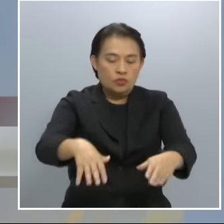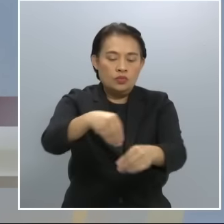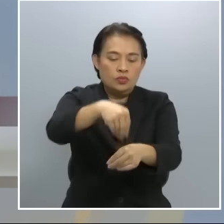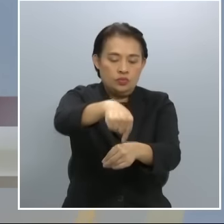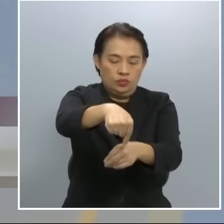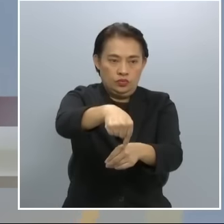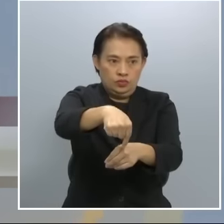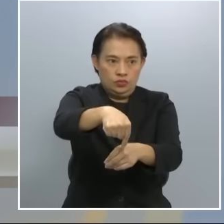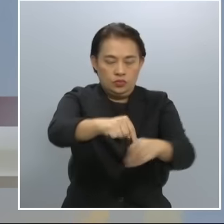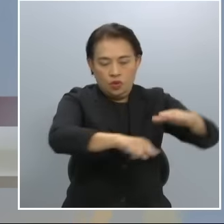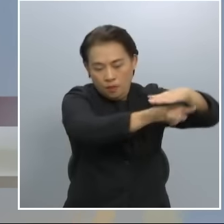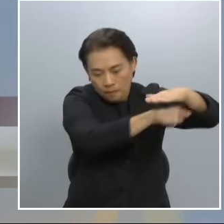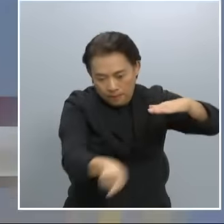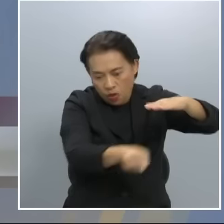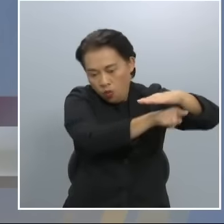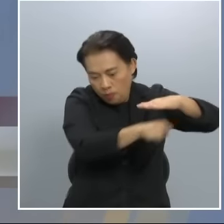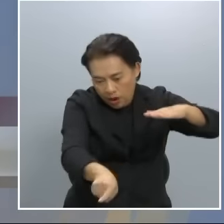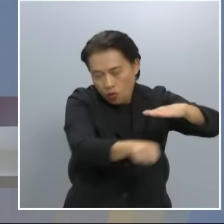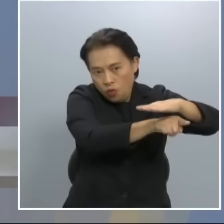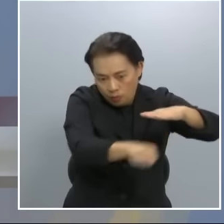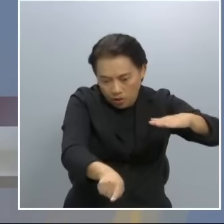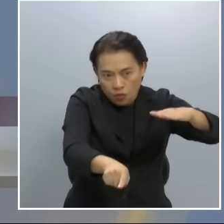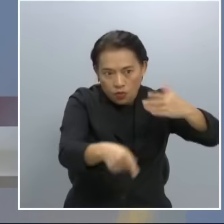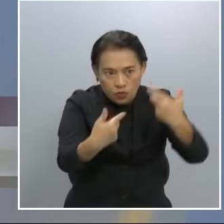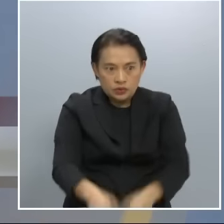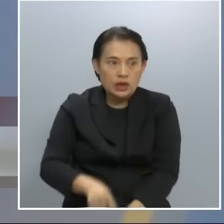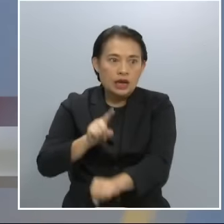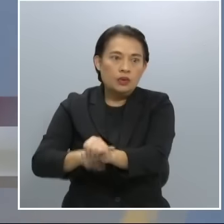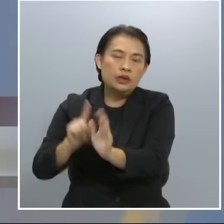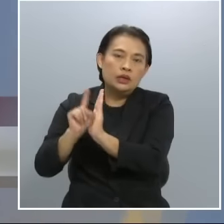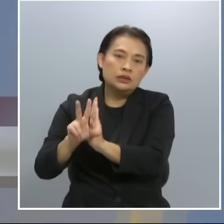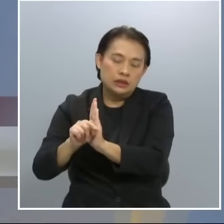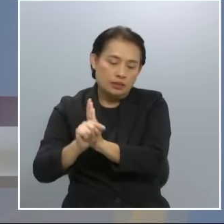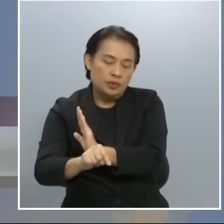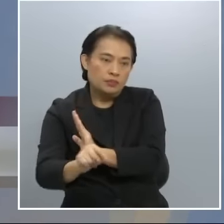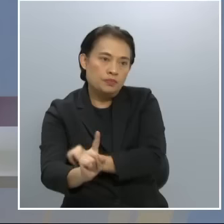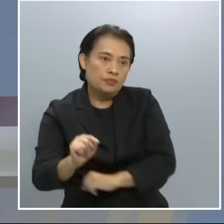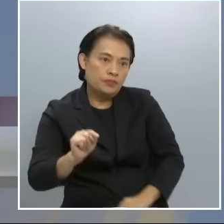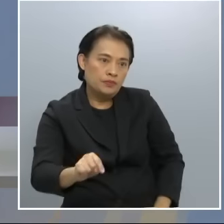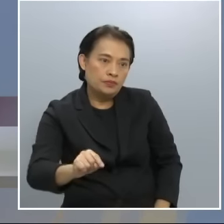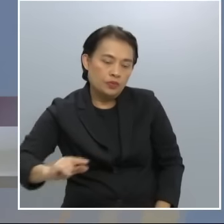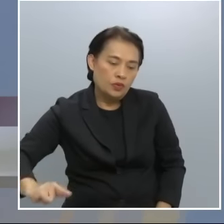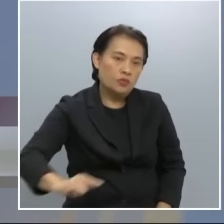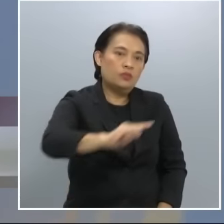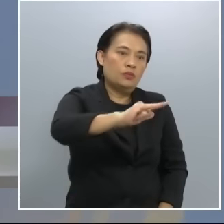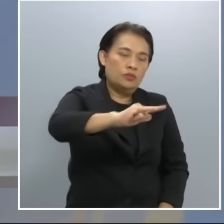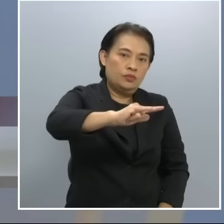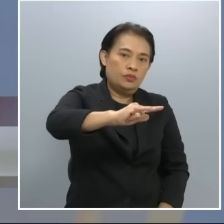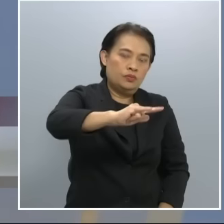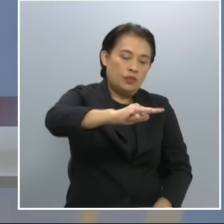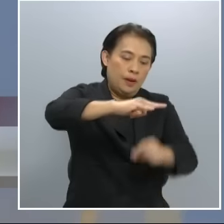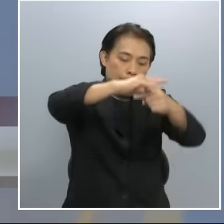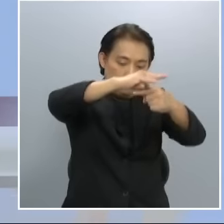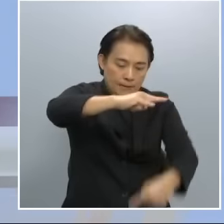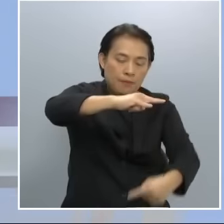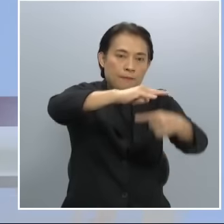นหลายสิบลูกหลังจากนั้นไม่ถึง30นาทีมีเครื่องบินรบมิกกี้19บินมาทิ้งระเบิดขนาดใหญ่ซ้ำลงในพิ